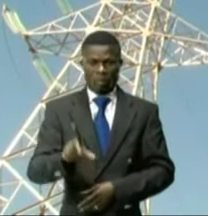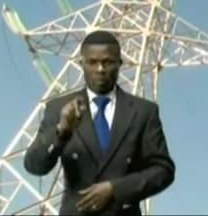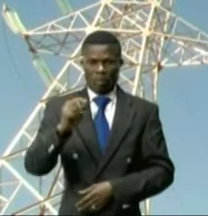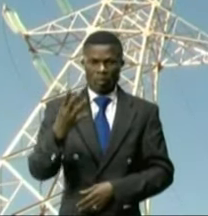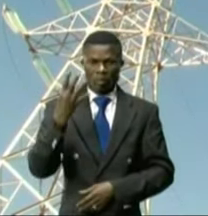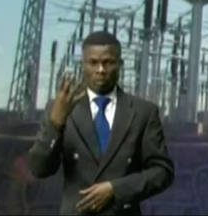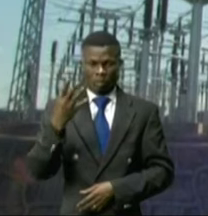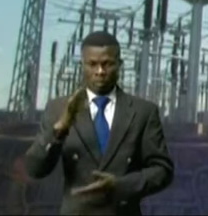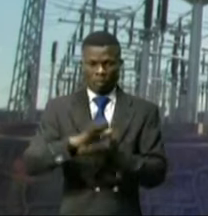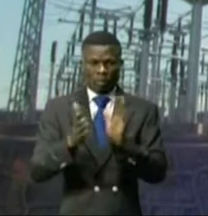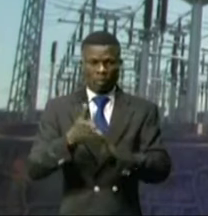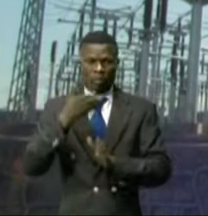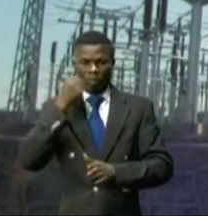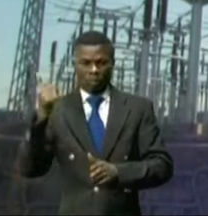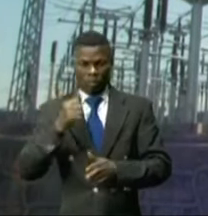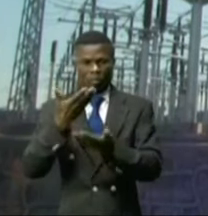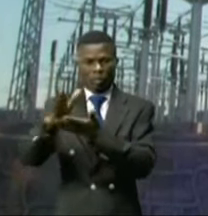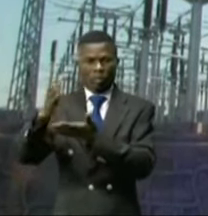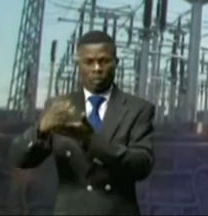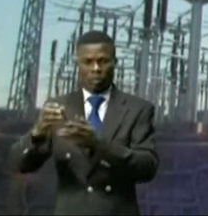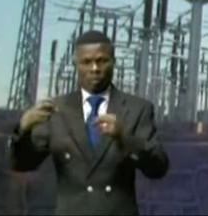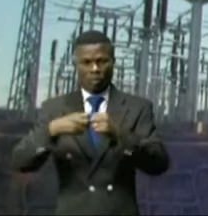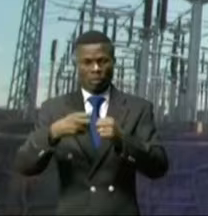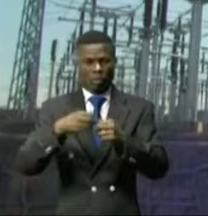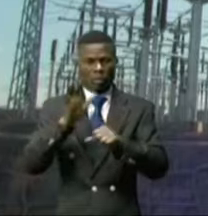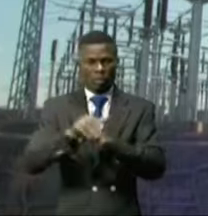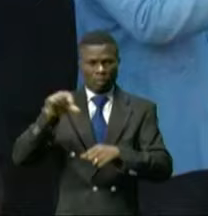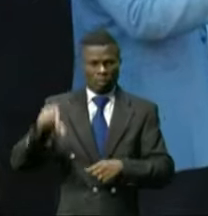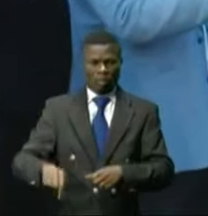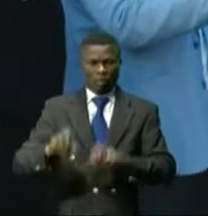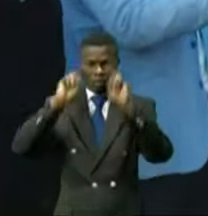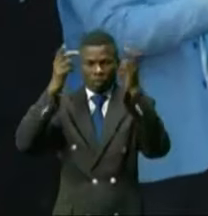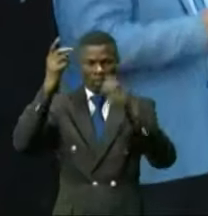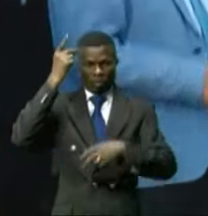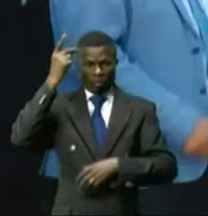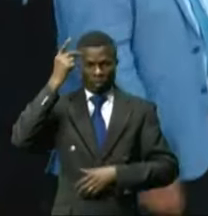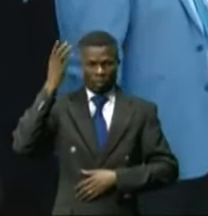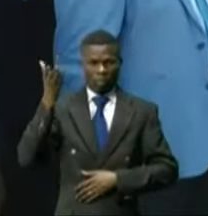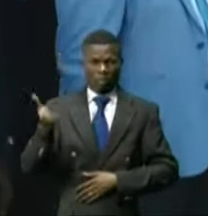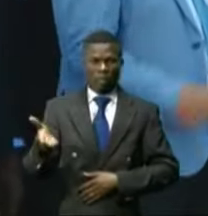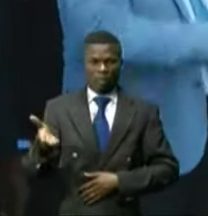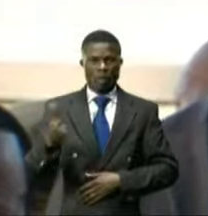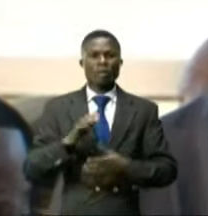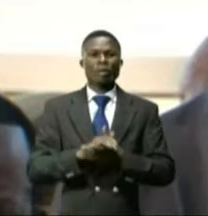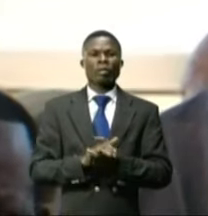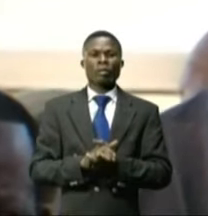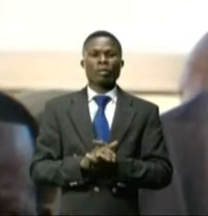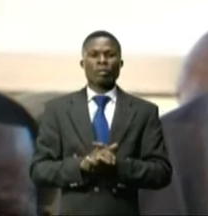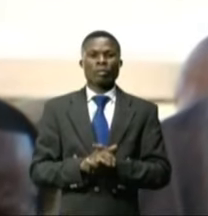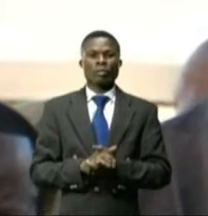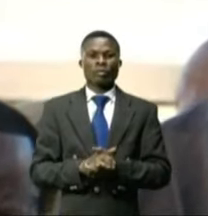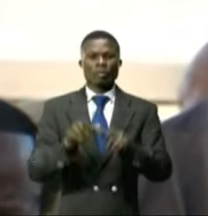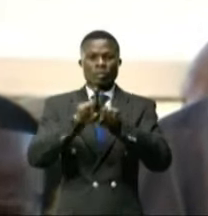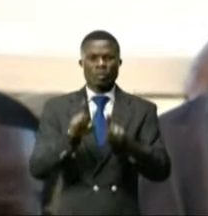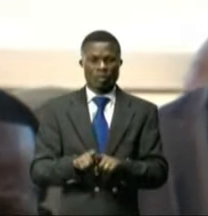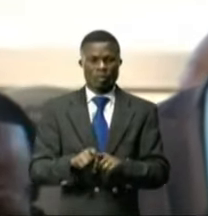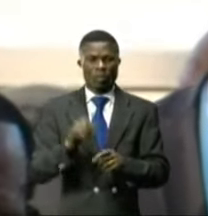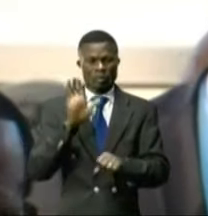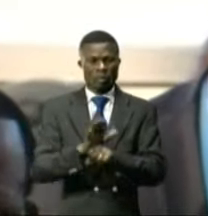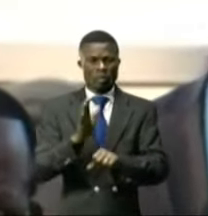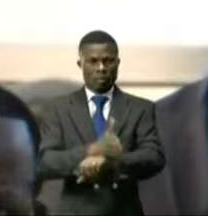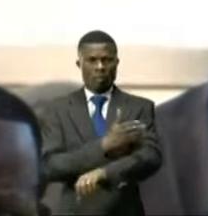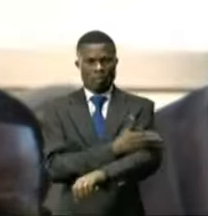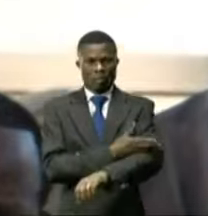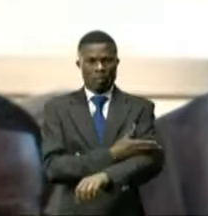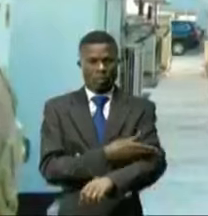devra améliorer et accroître la desserte dans plusieurs quartiers de la partie ouest de la ville de Kinshasa. Et c'est pas de plus pour une